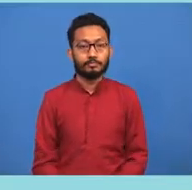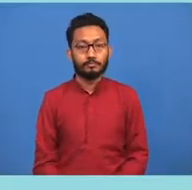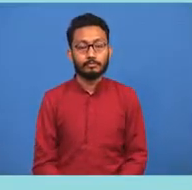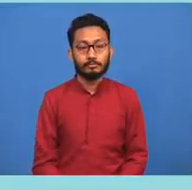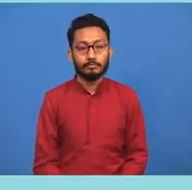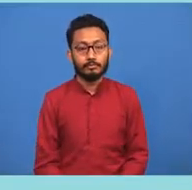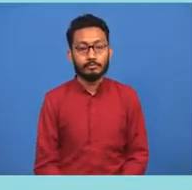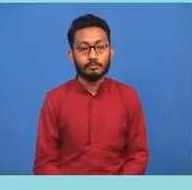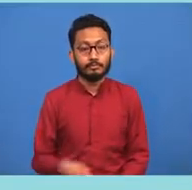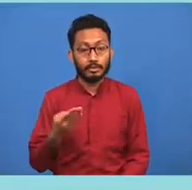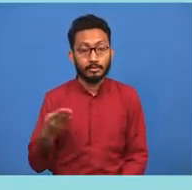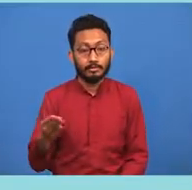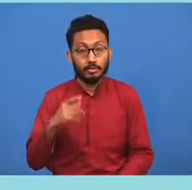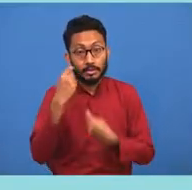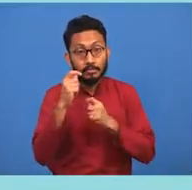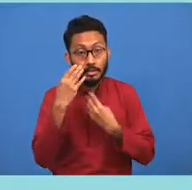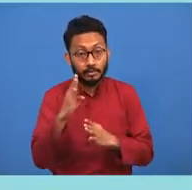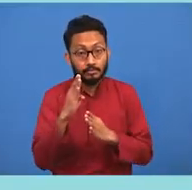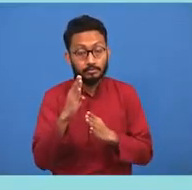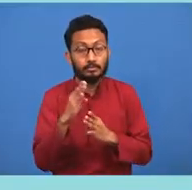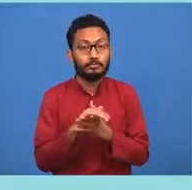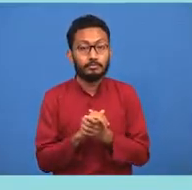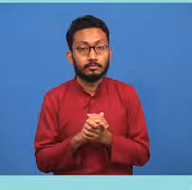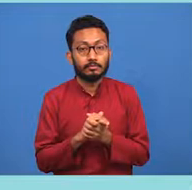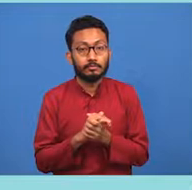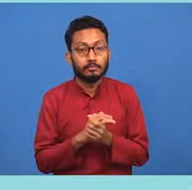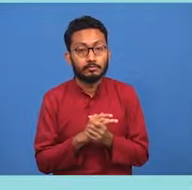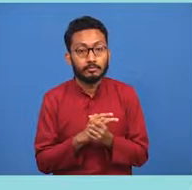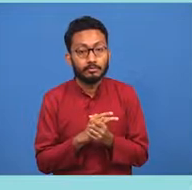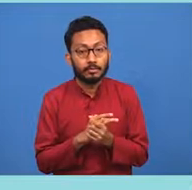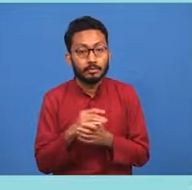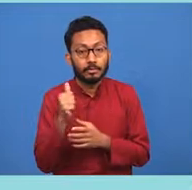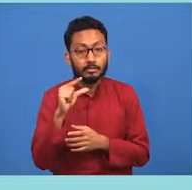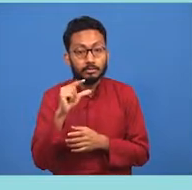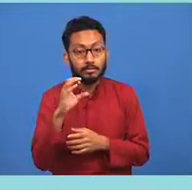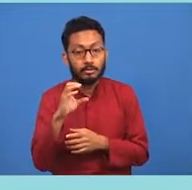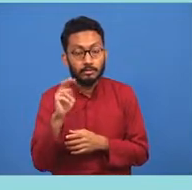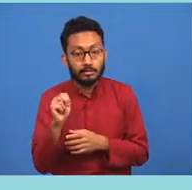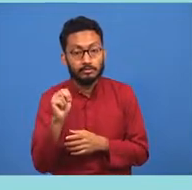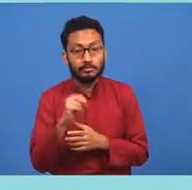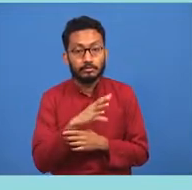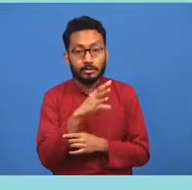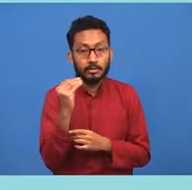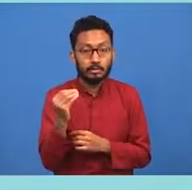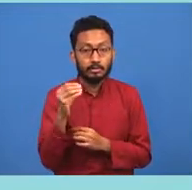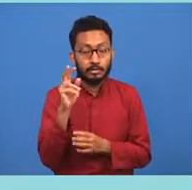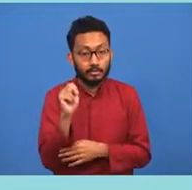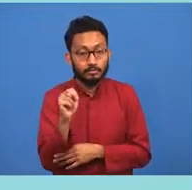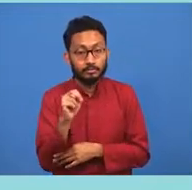Bahan tindak balas ialah argentum nitrat dan natrium klorida.